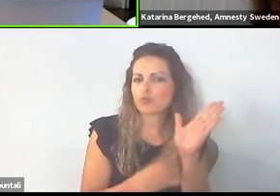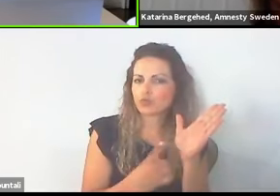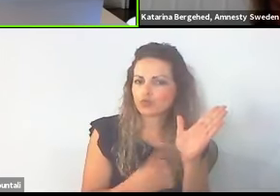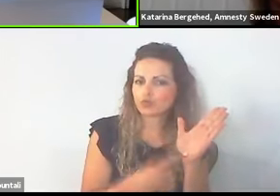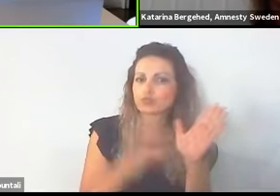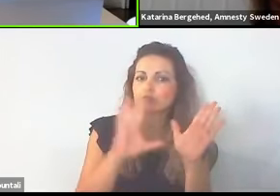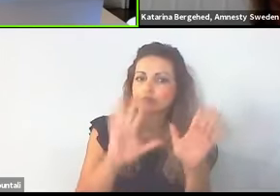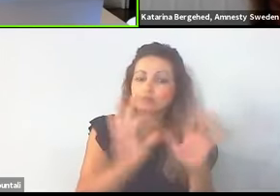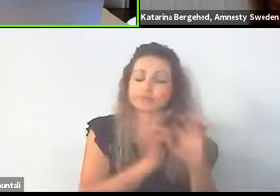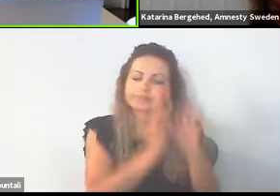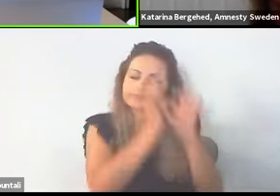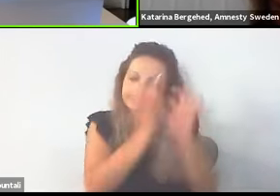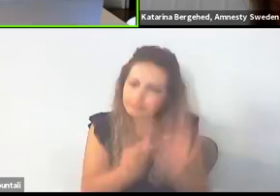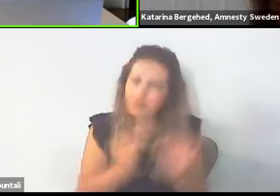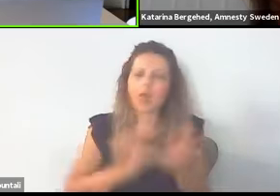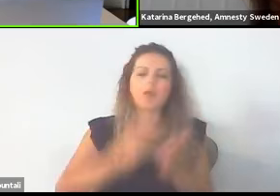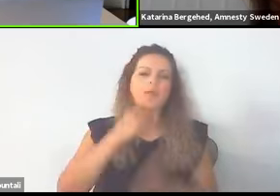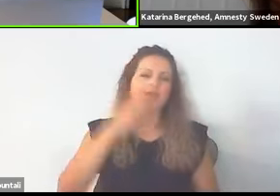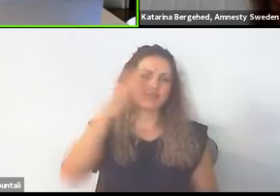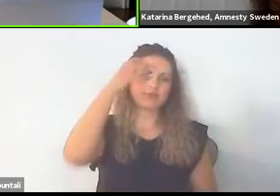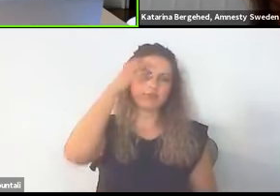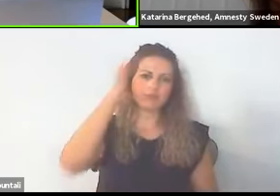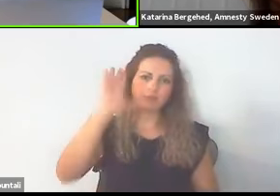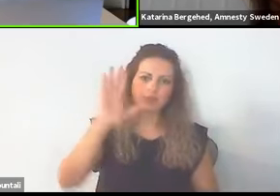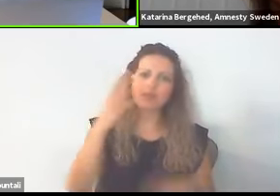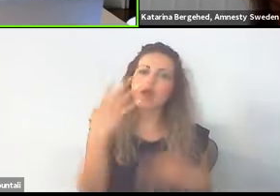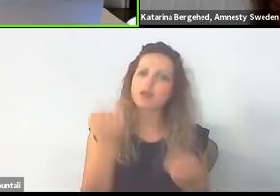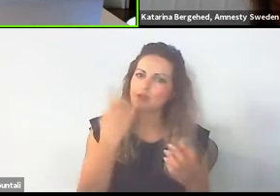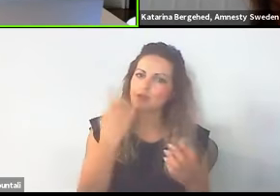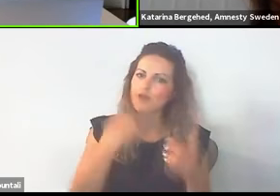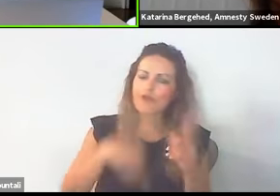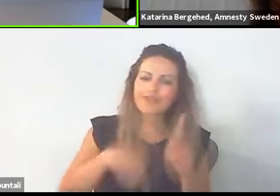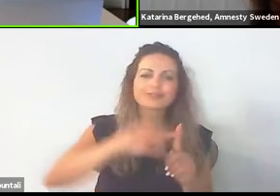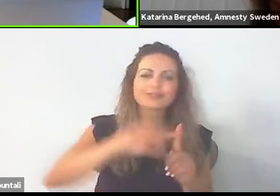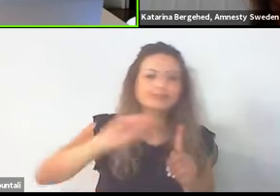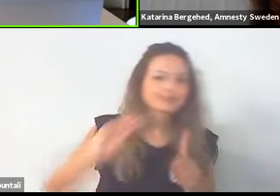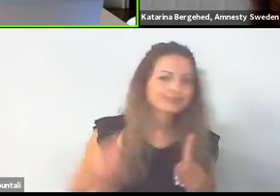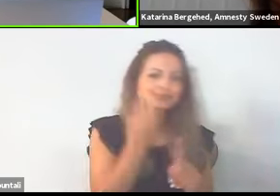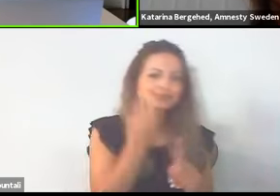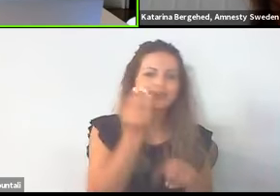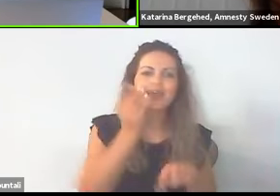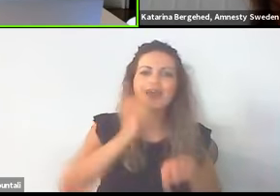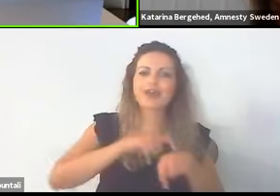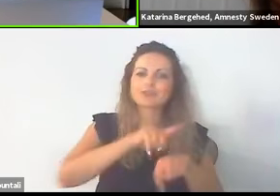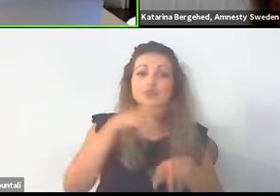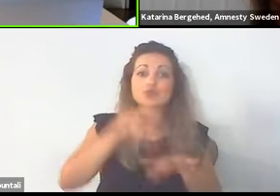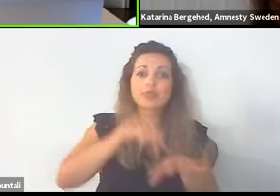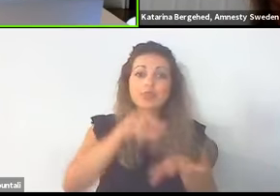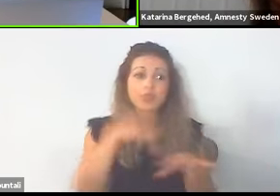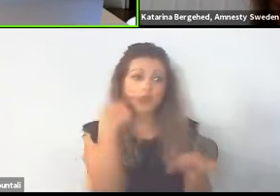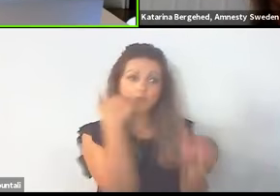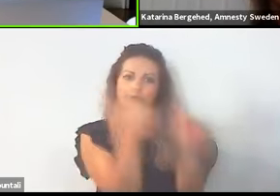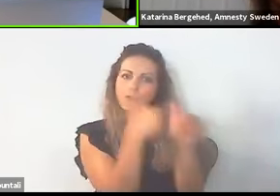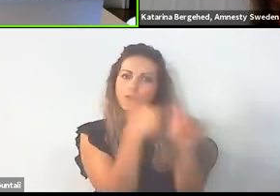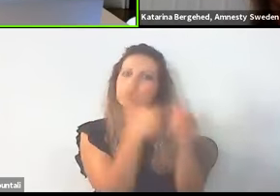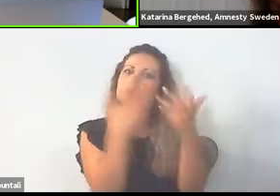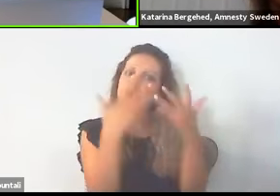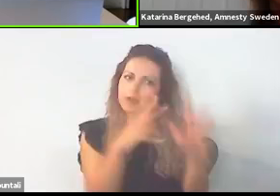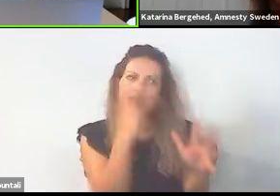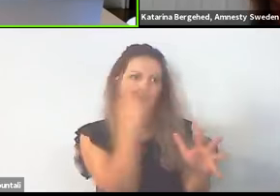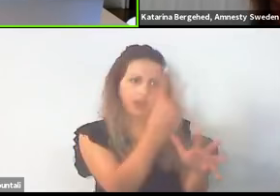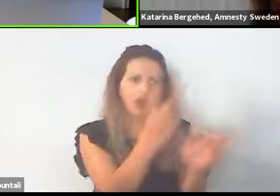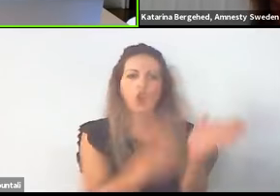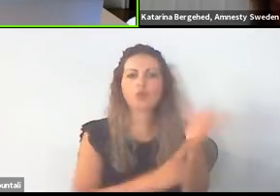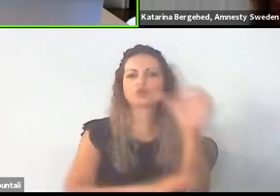το θυμάμαι, είχα το προνόμιο να μπορώ να το παρακολουθώ από εδώ στην Σουηδία και να δω την αλλαγή του νόμου και στην